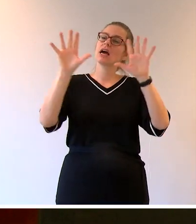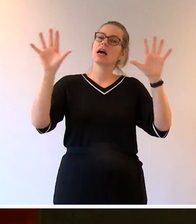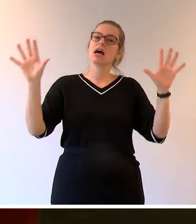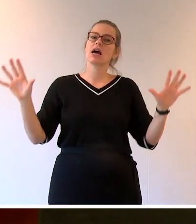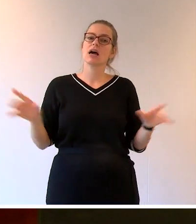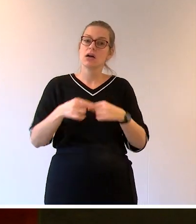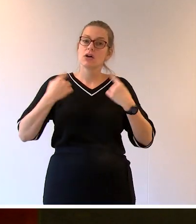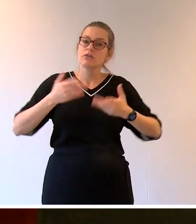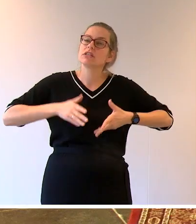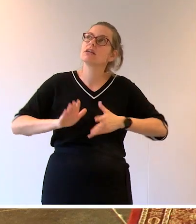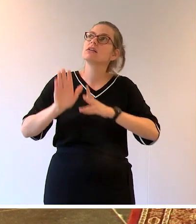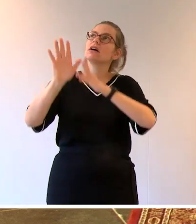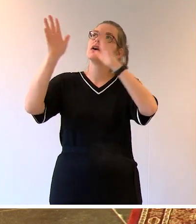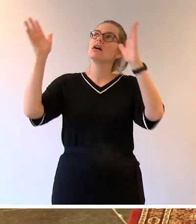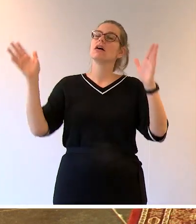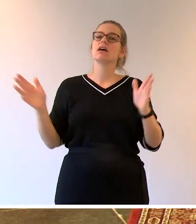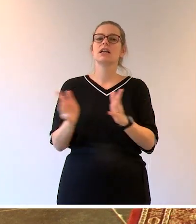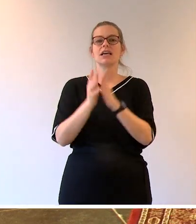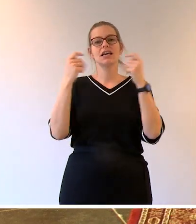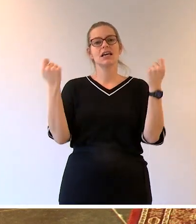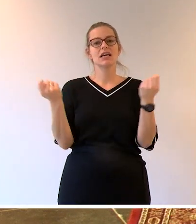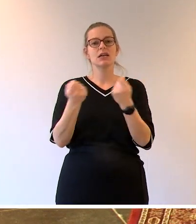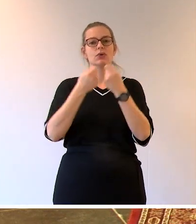halleluja. Zingen